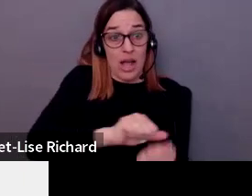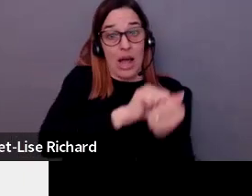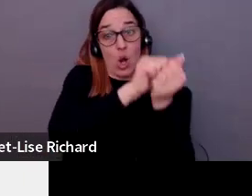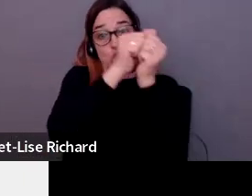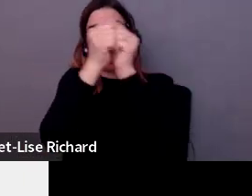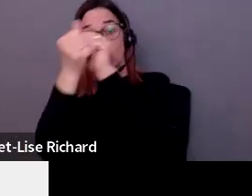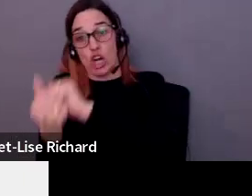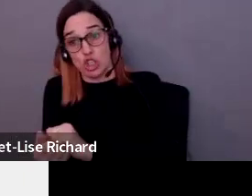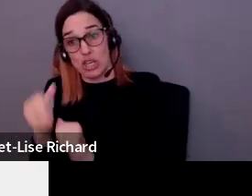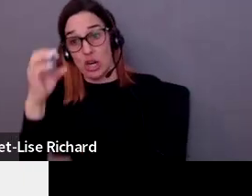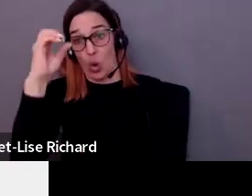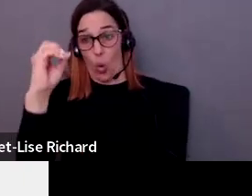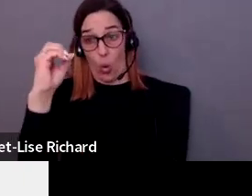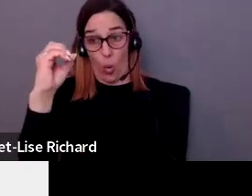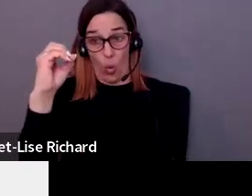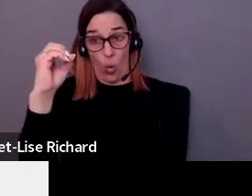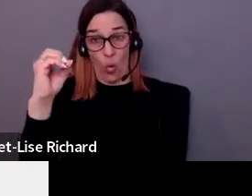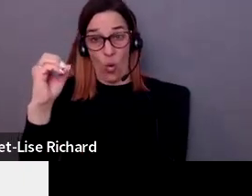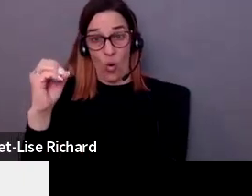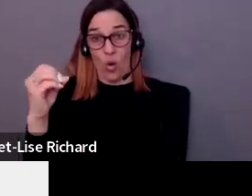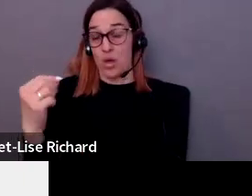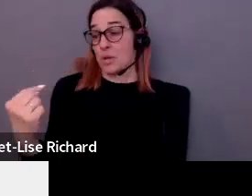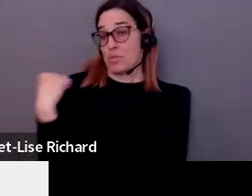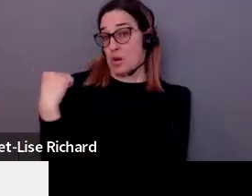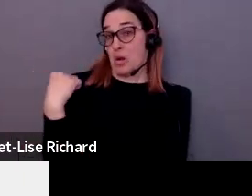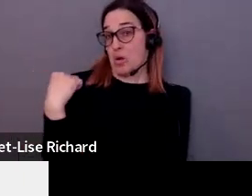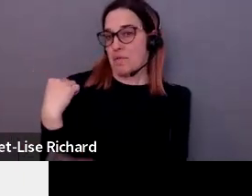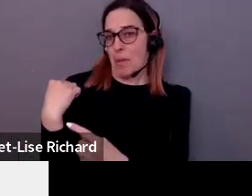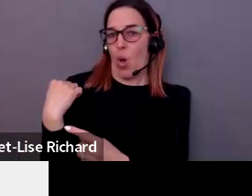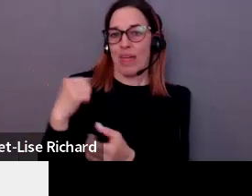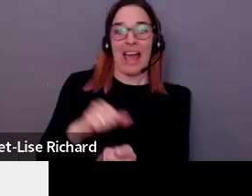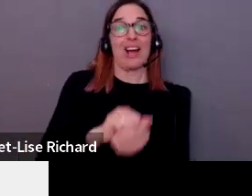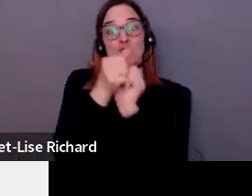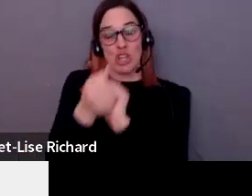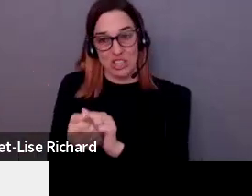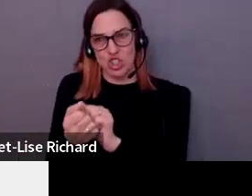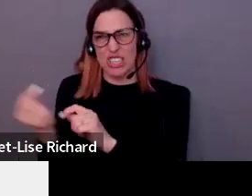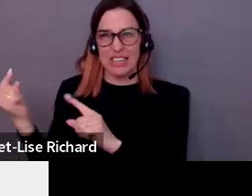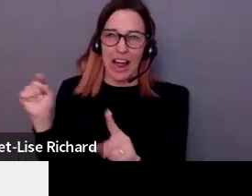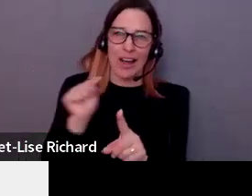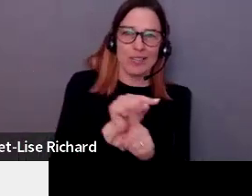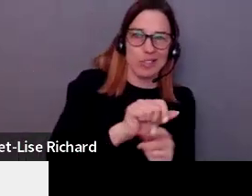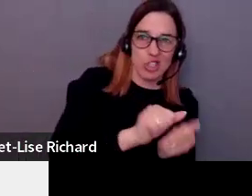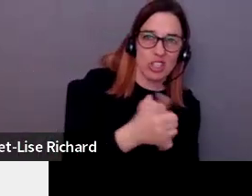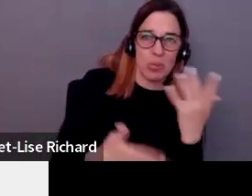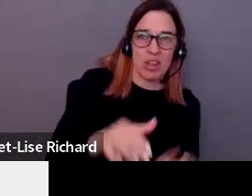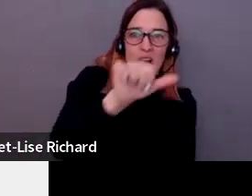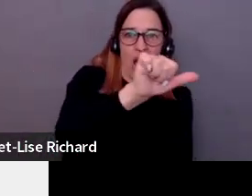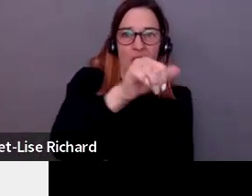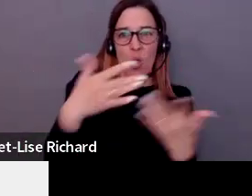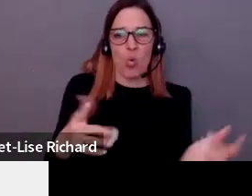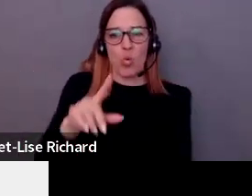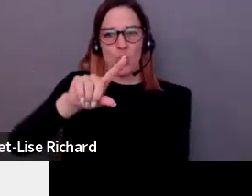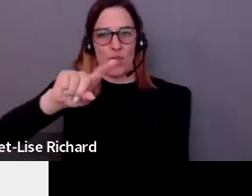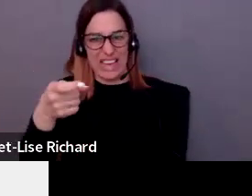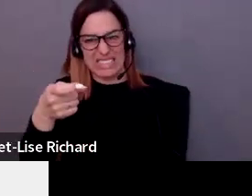O. Puis là, depuis quelques années, je pense qu'elle est revenue à soit un A ou un X.